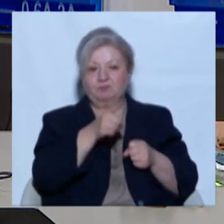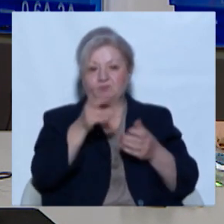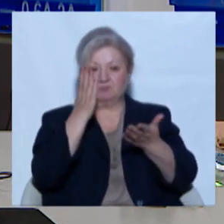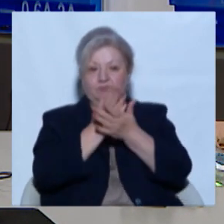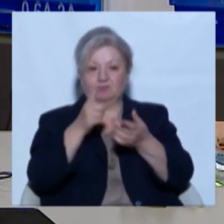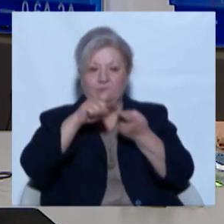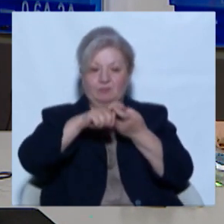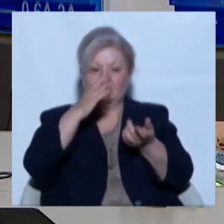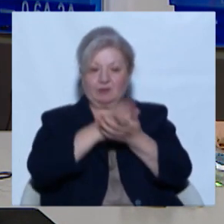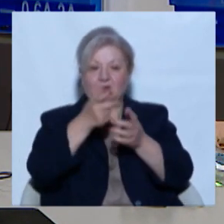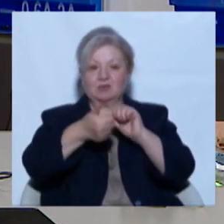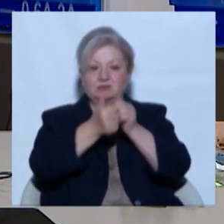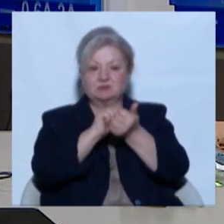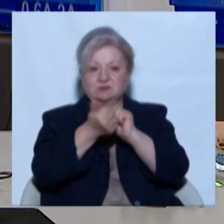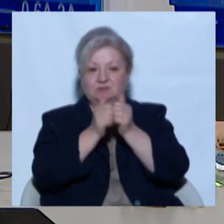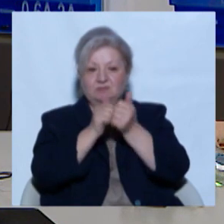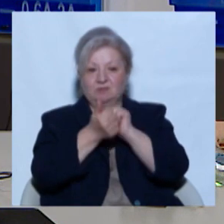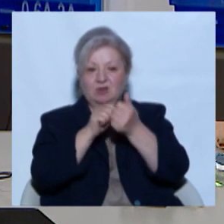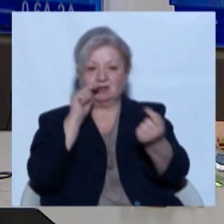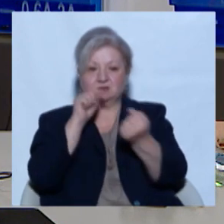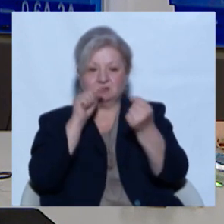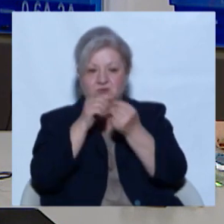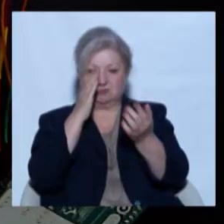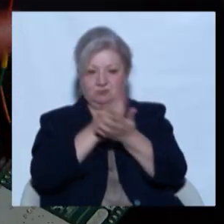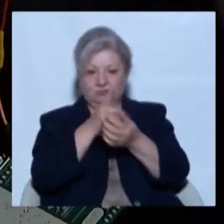აყენია ჩვენი ცვლადი წინაღობა, ანუ პოტენციომეტრი.